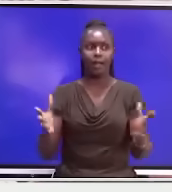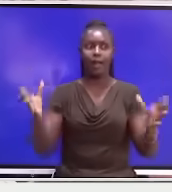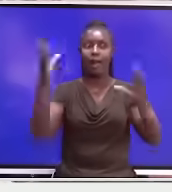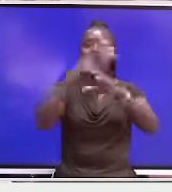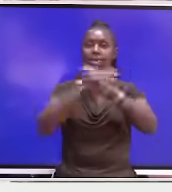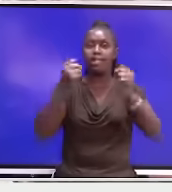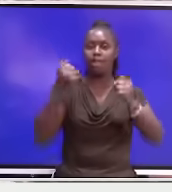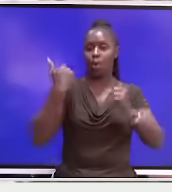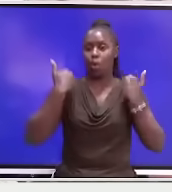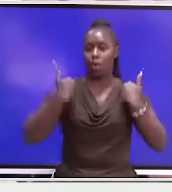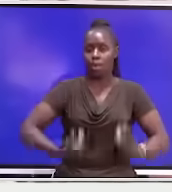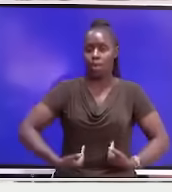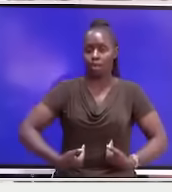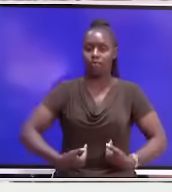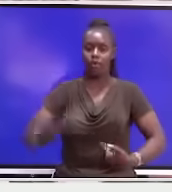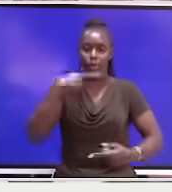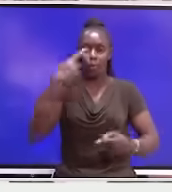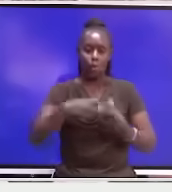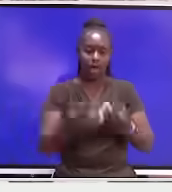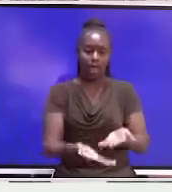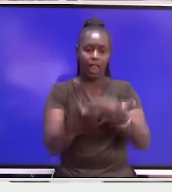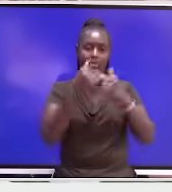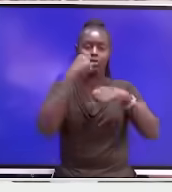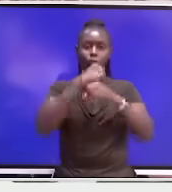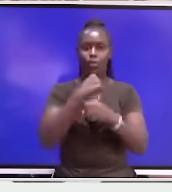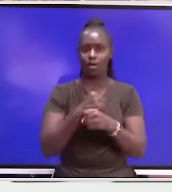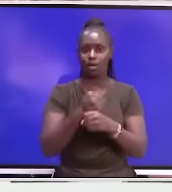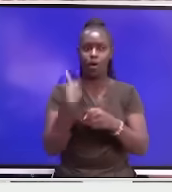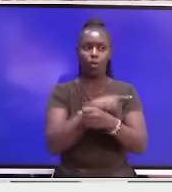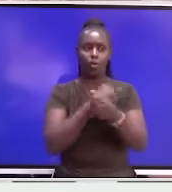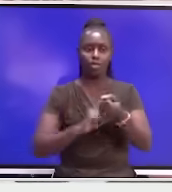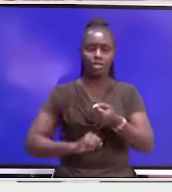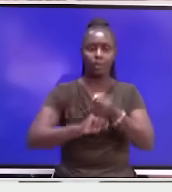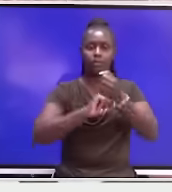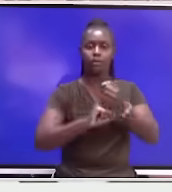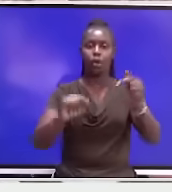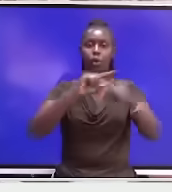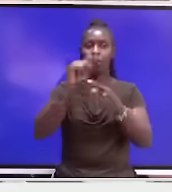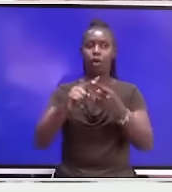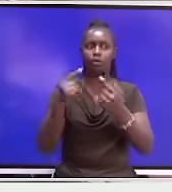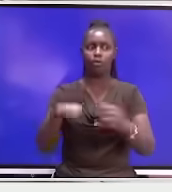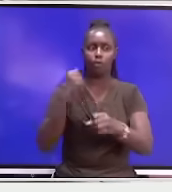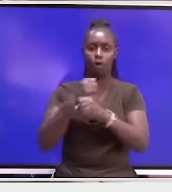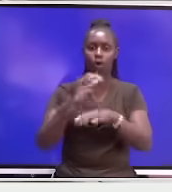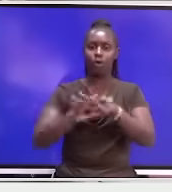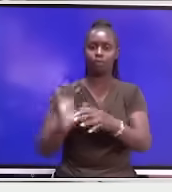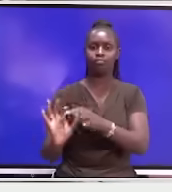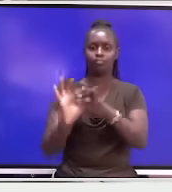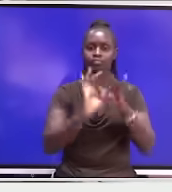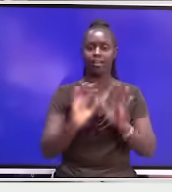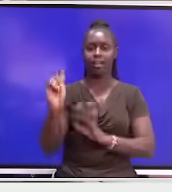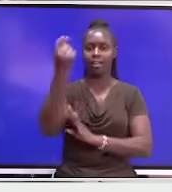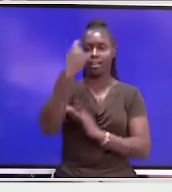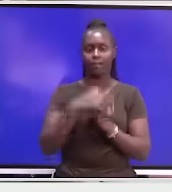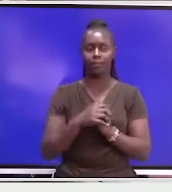sisi watu wako wa mkono tunakuunga mkono zaidi unapounganisha Kenya. President